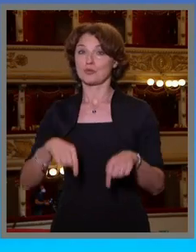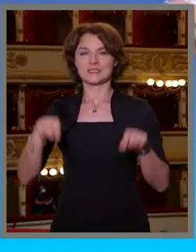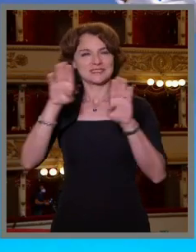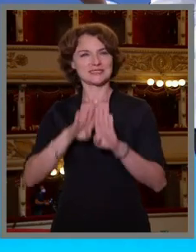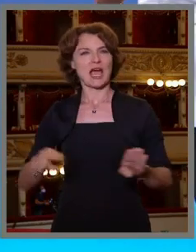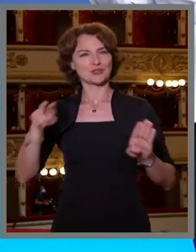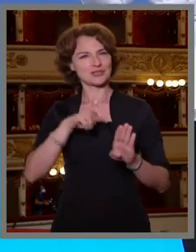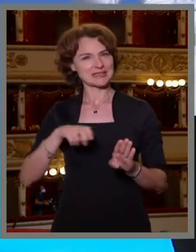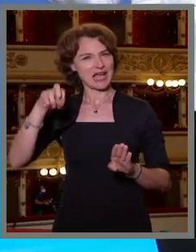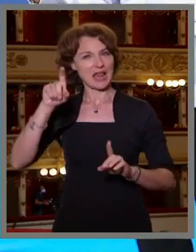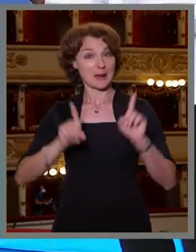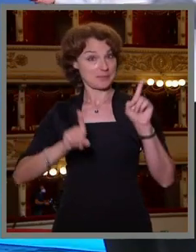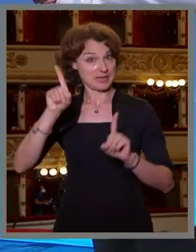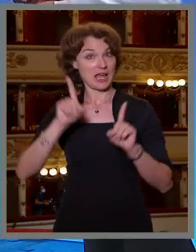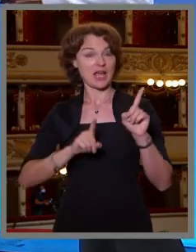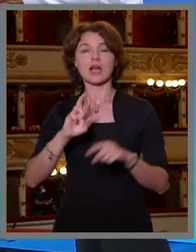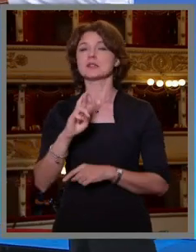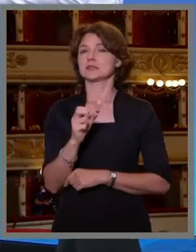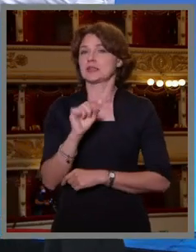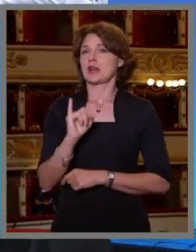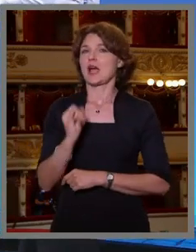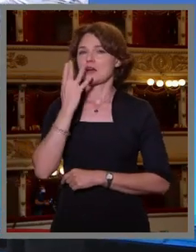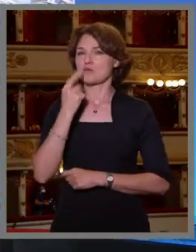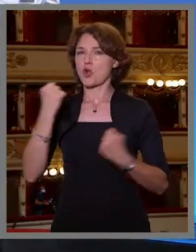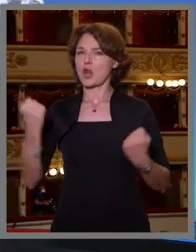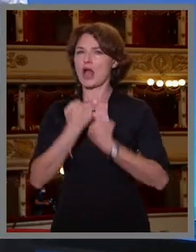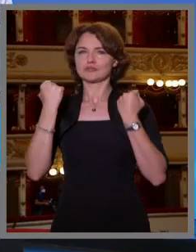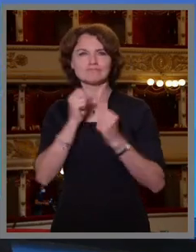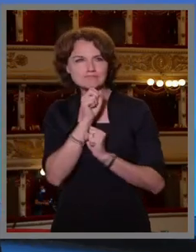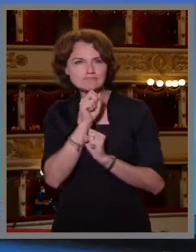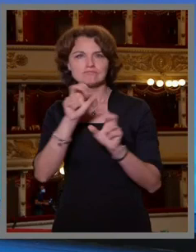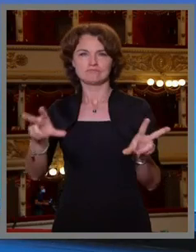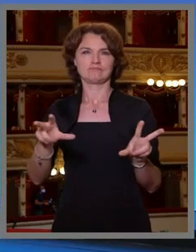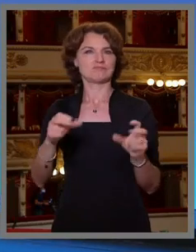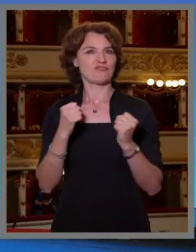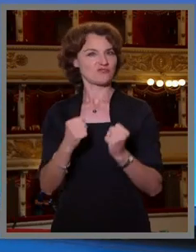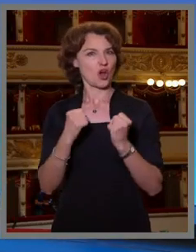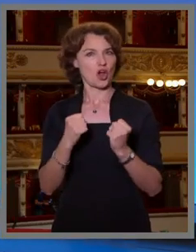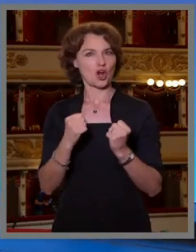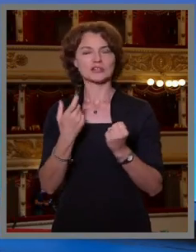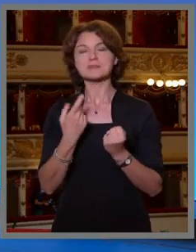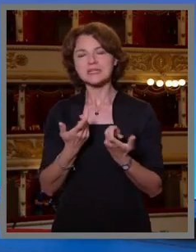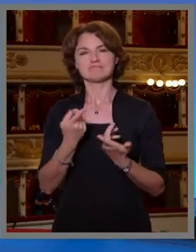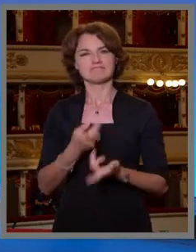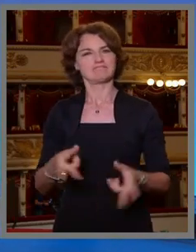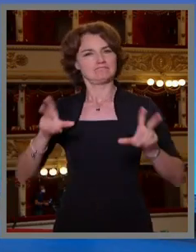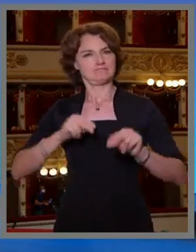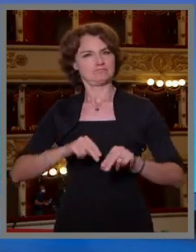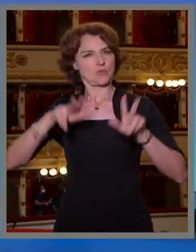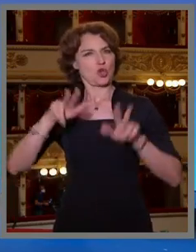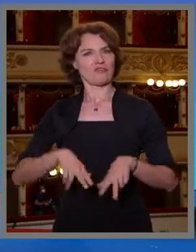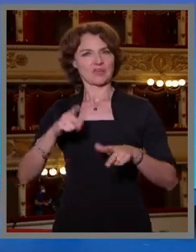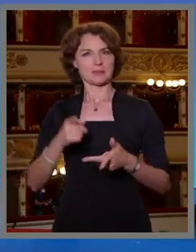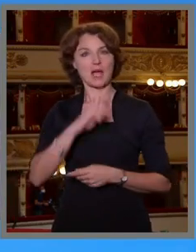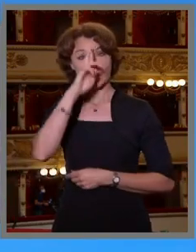vogliamo lanciare la rai vuole lanciare un segnale forte per riconfermare anche il proprio ruolo di servizio pubblico